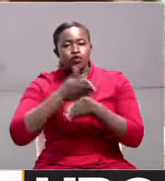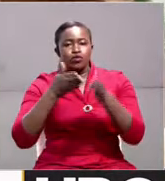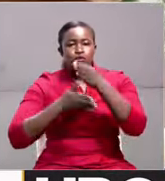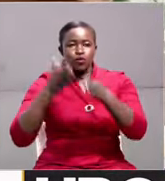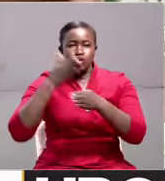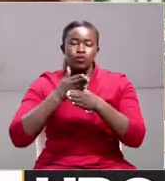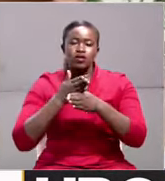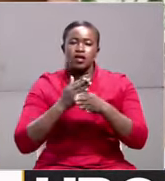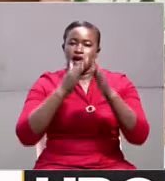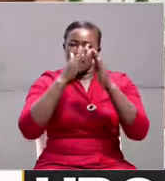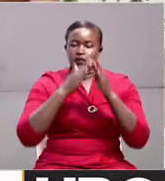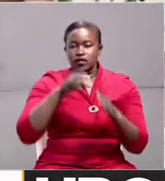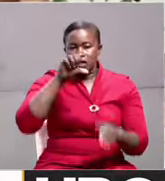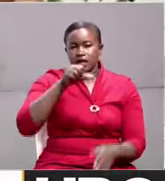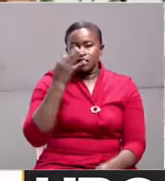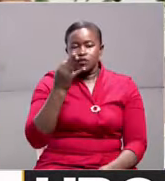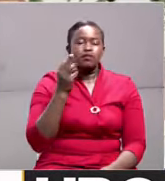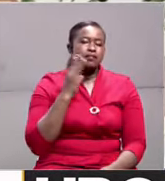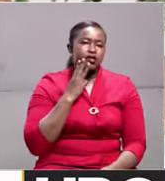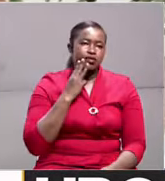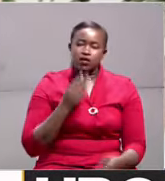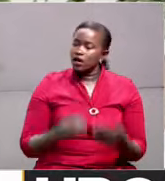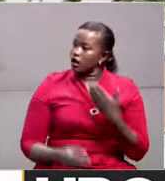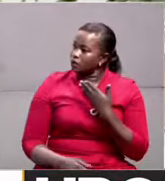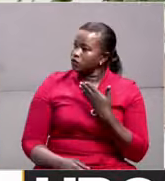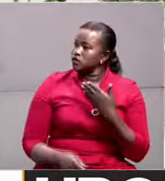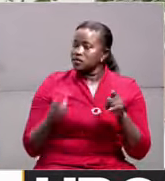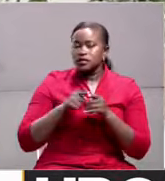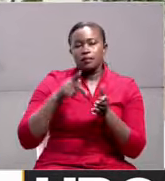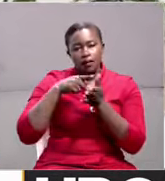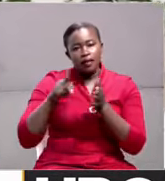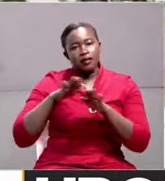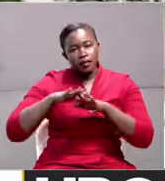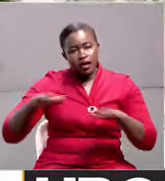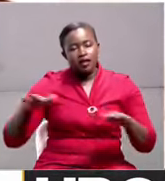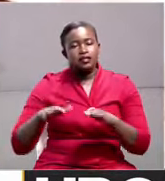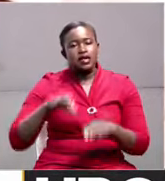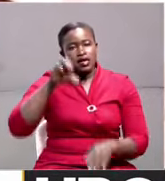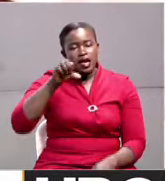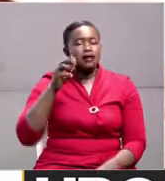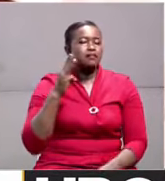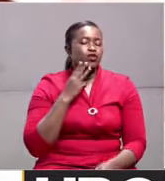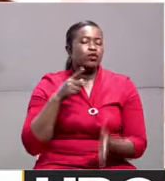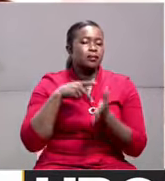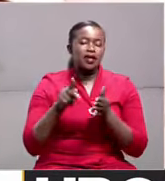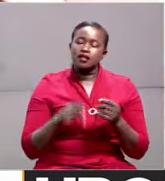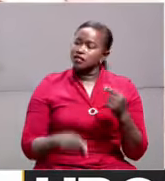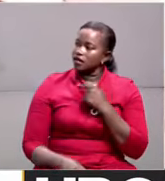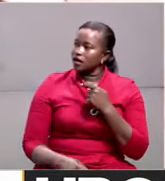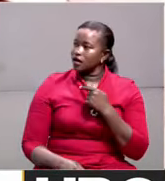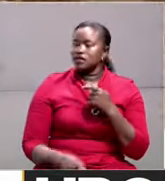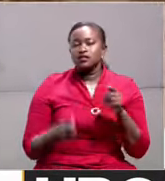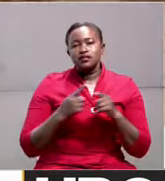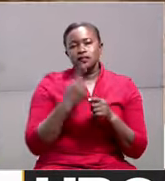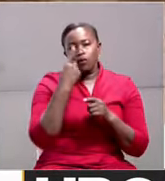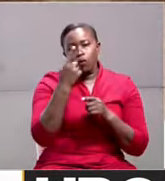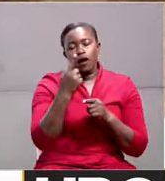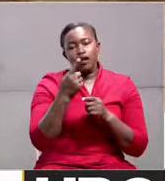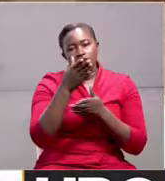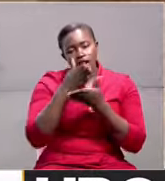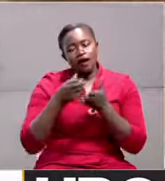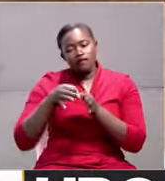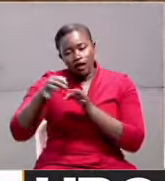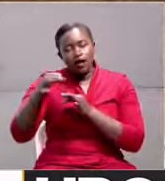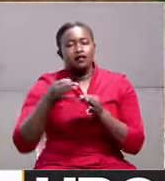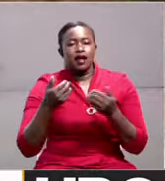miliyoni 93. Ne ngizimba. Era naweeri nagulawo obuguzi, nagulawo miliyoni 9. Waliwo yiike munekitundu. Nina abaana